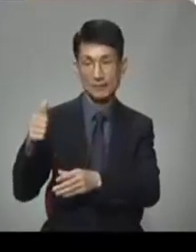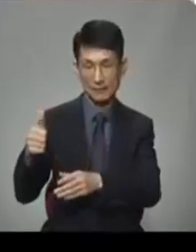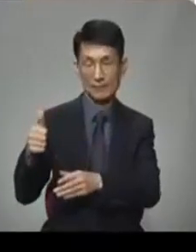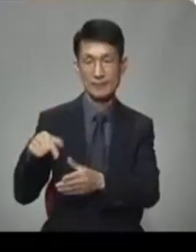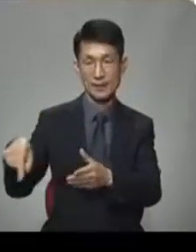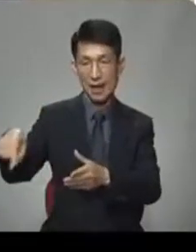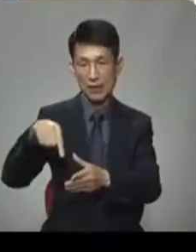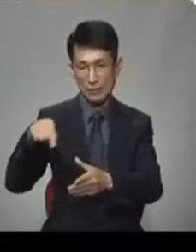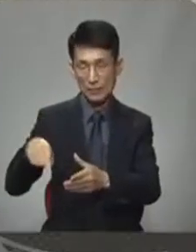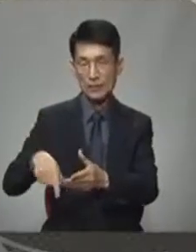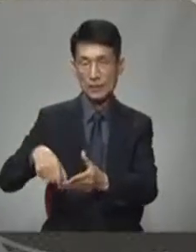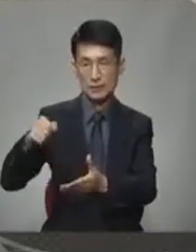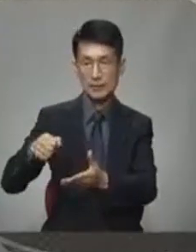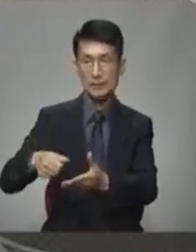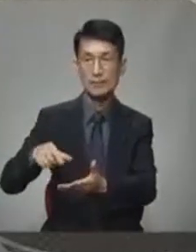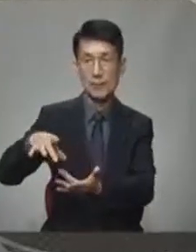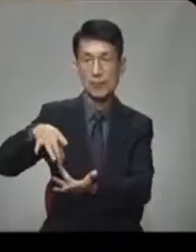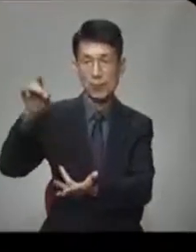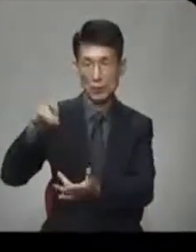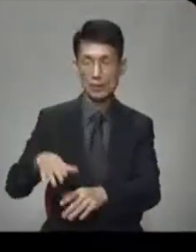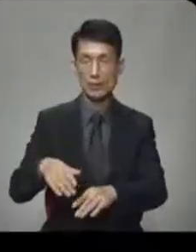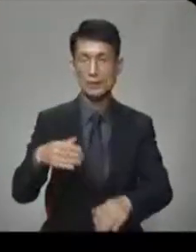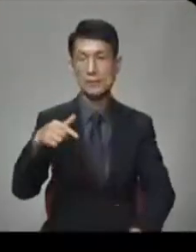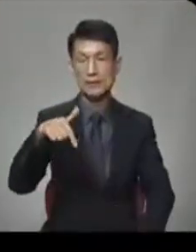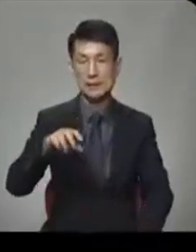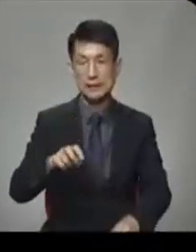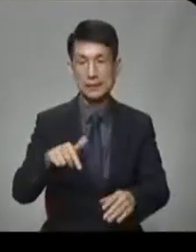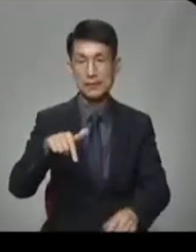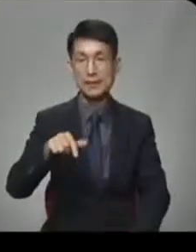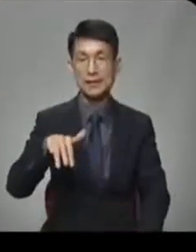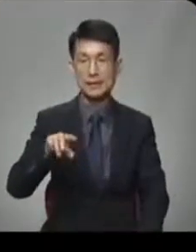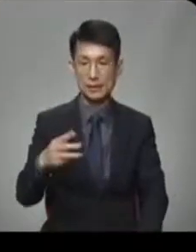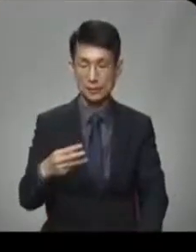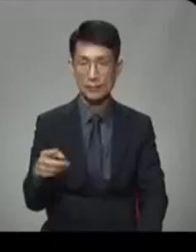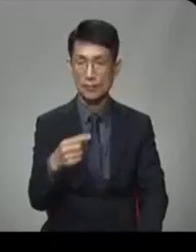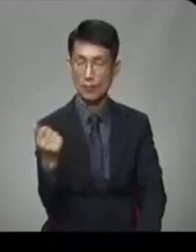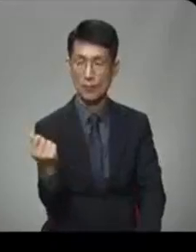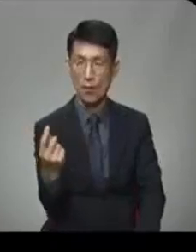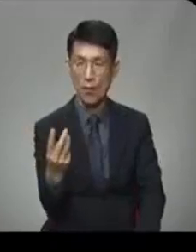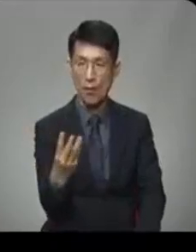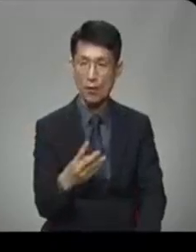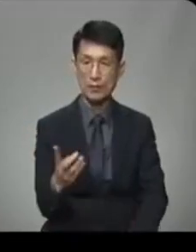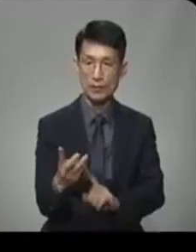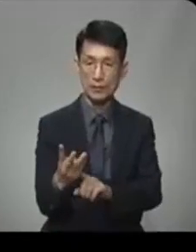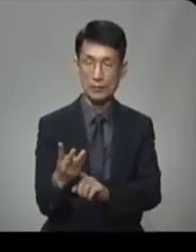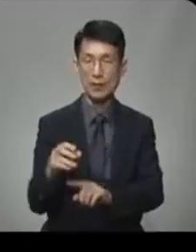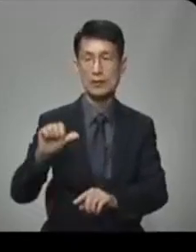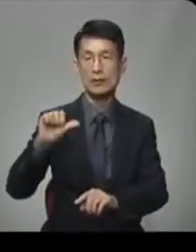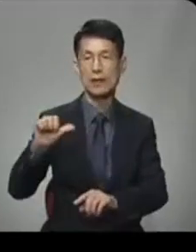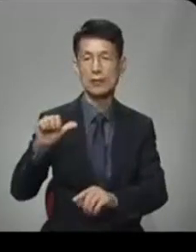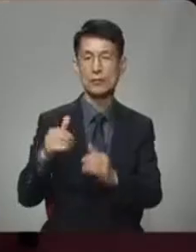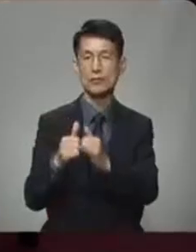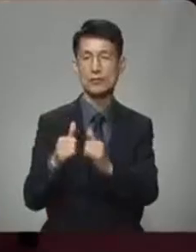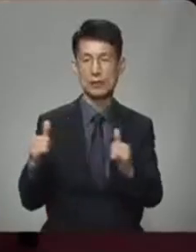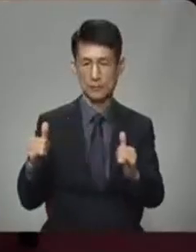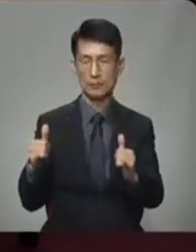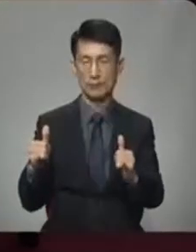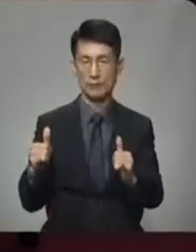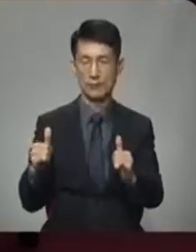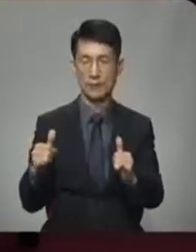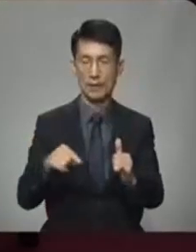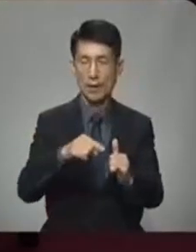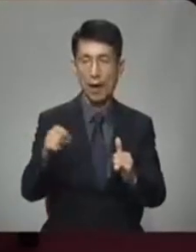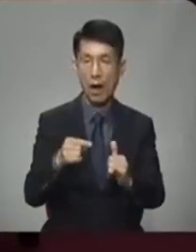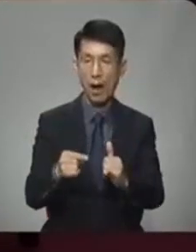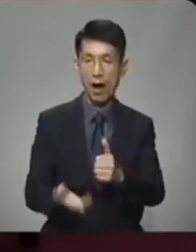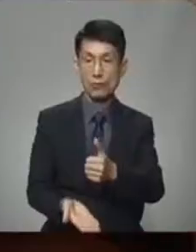전현직 의장을 포함해 김기철 김기홍 한창수 의원까지 거론되는 의장 후보만 다섯명 하도